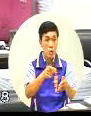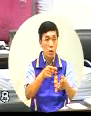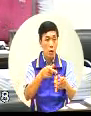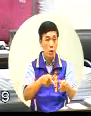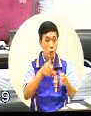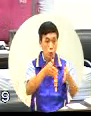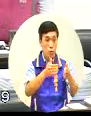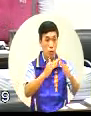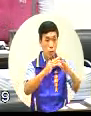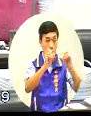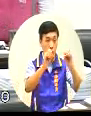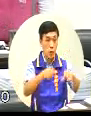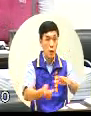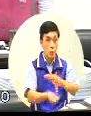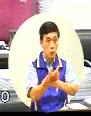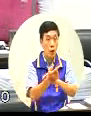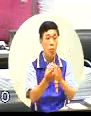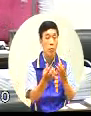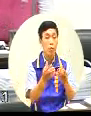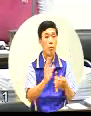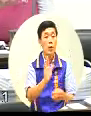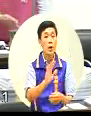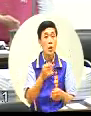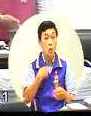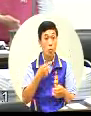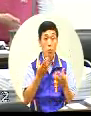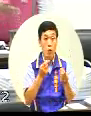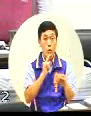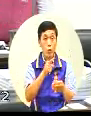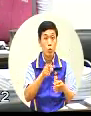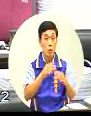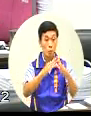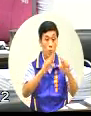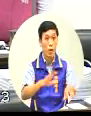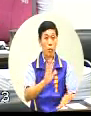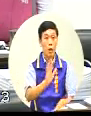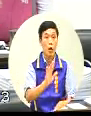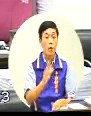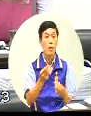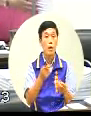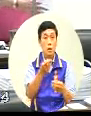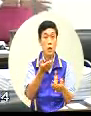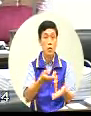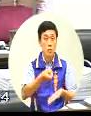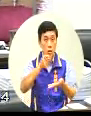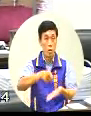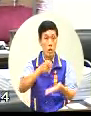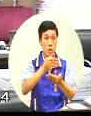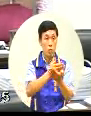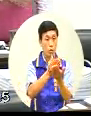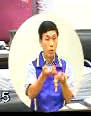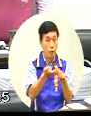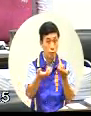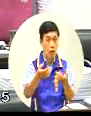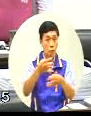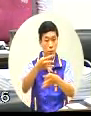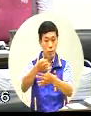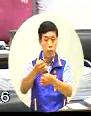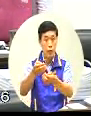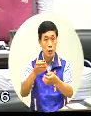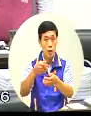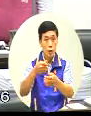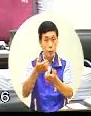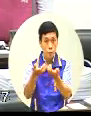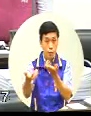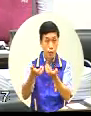当然讲我没有说一定不要处理，但是先后缓急，你刚刚也有讲嘛，分期分裂的连结，对不对？可是我们现在希